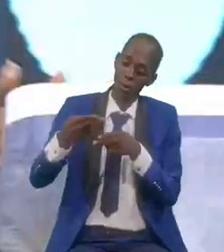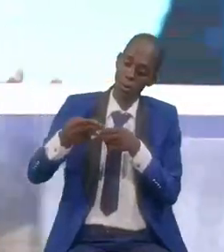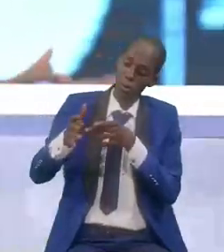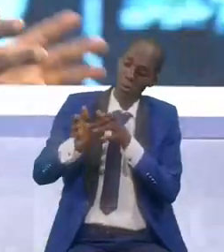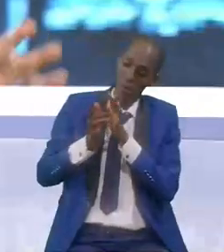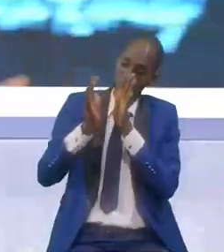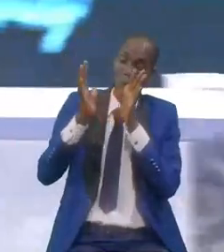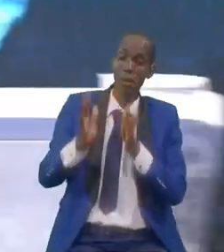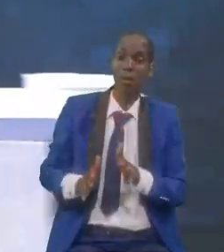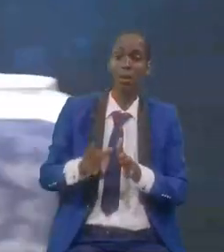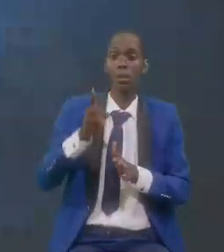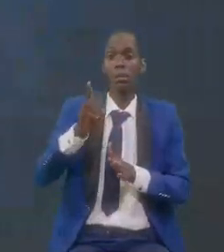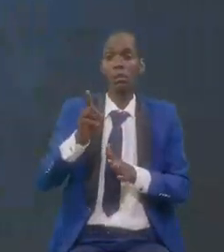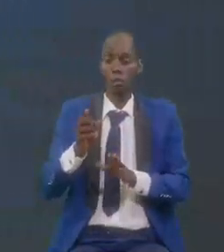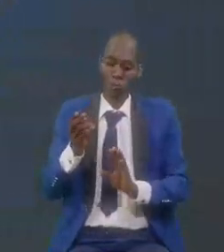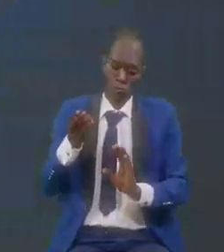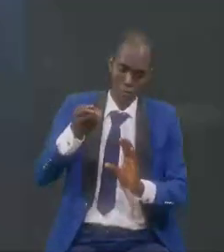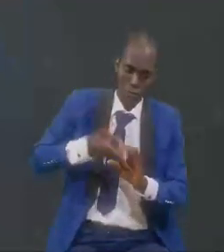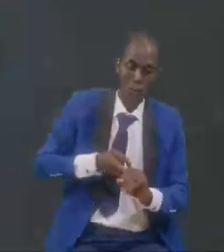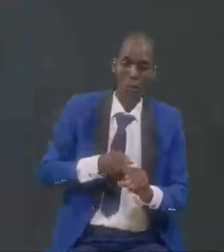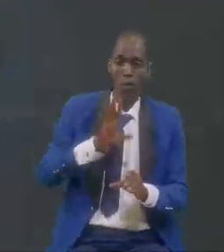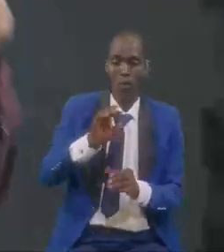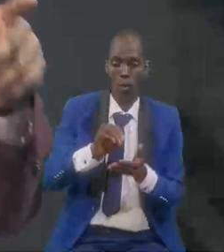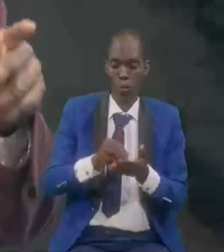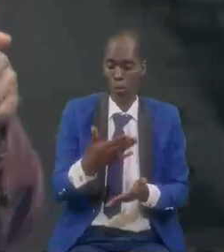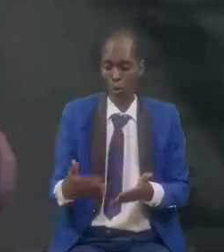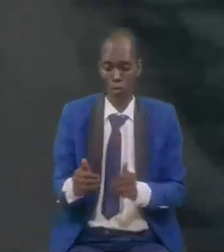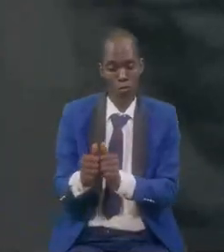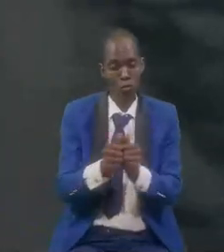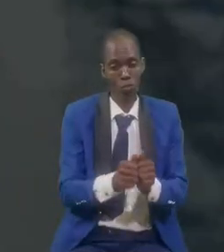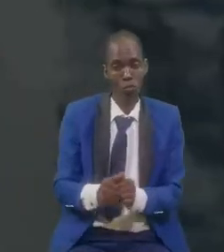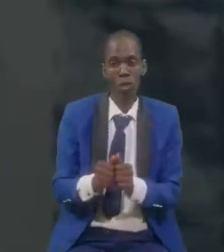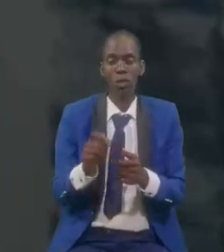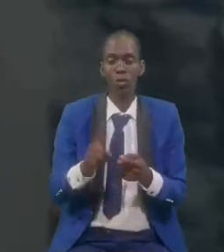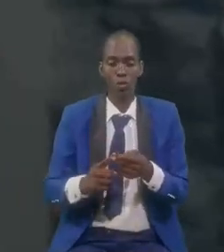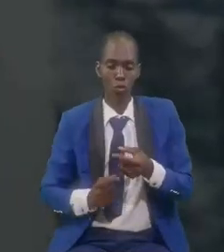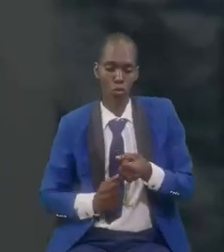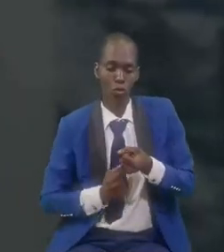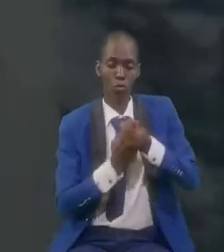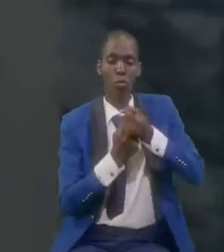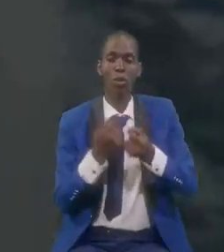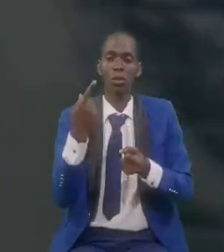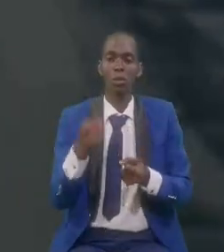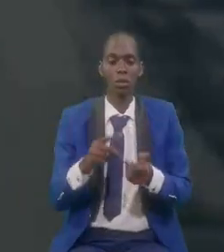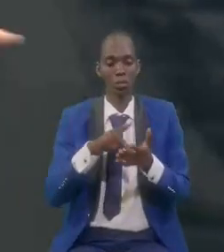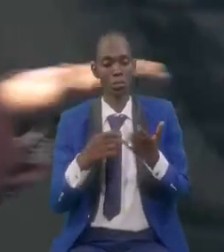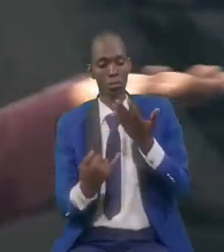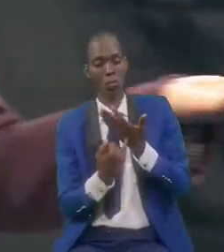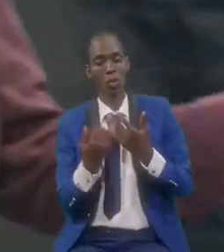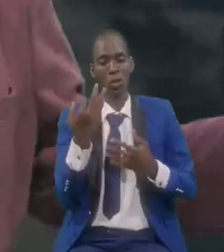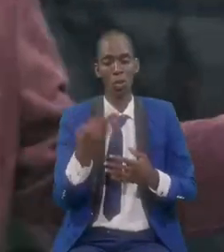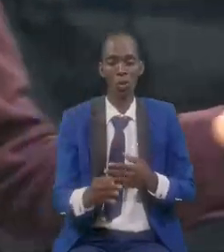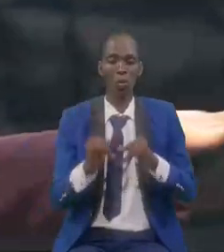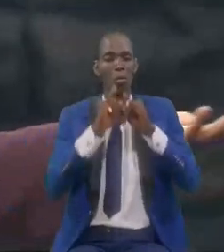grand chrétien, que tu joins tes ressources et vous réalisez le projet de